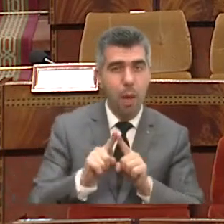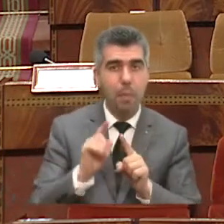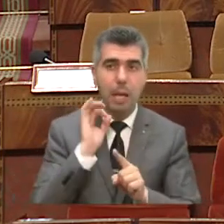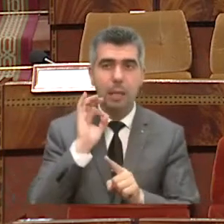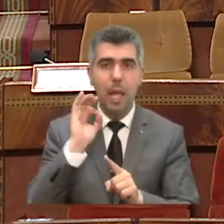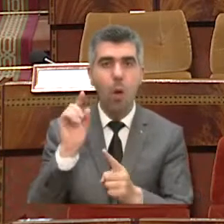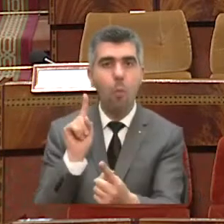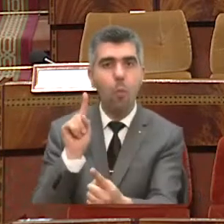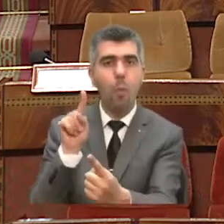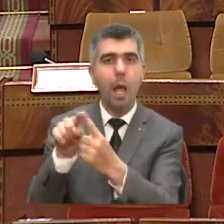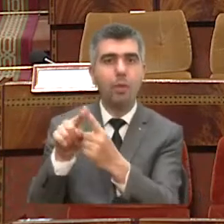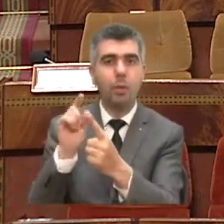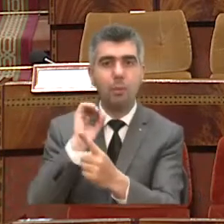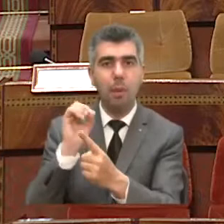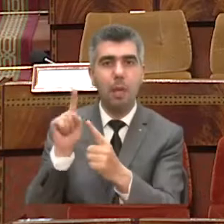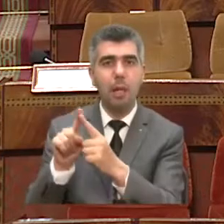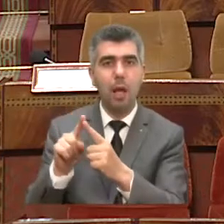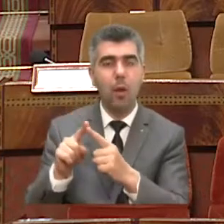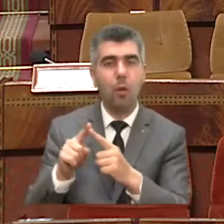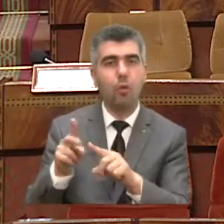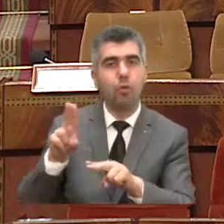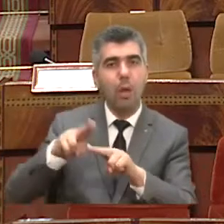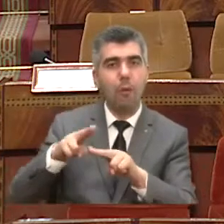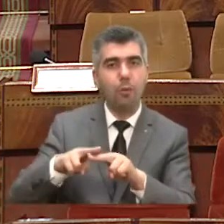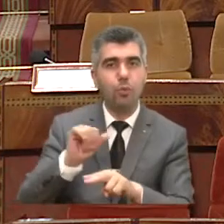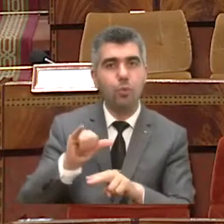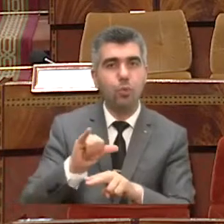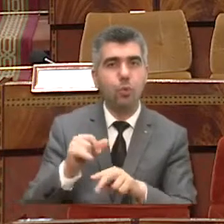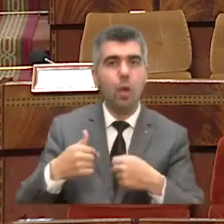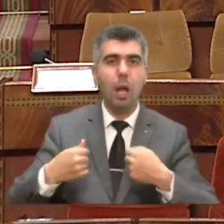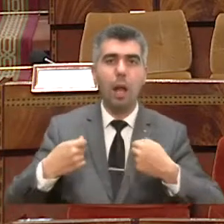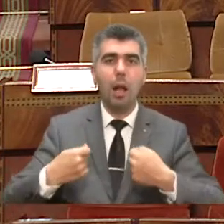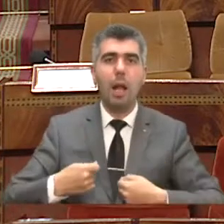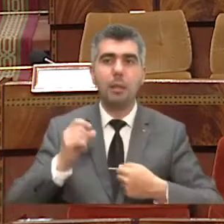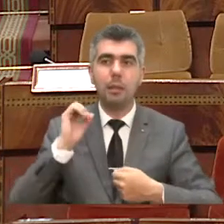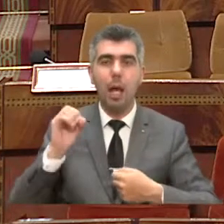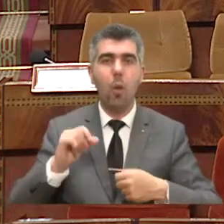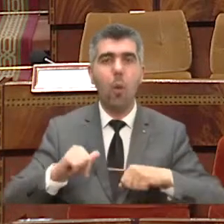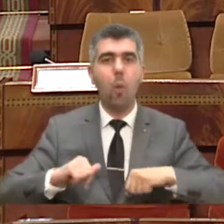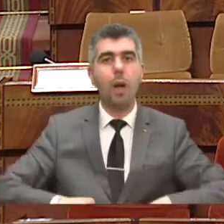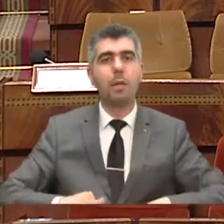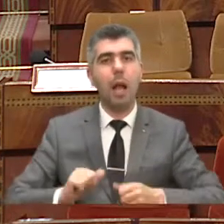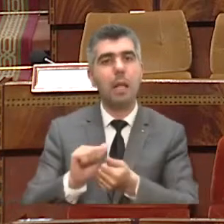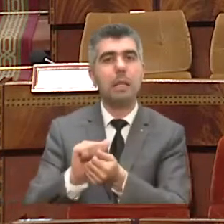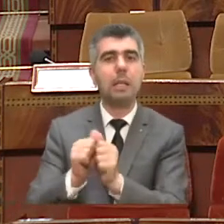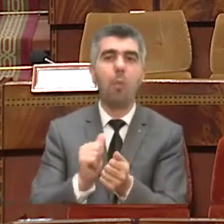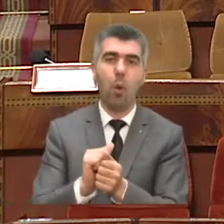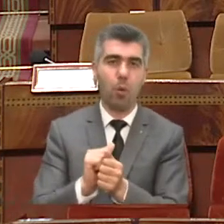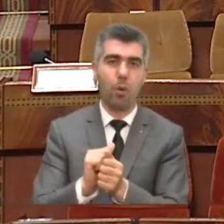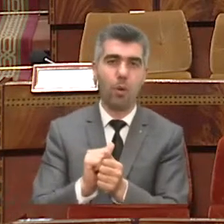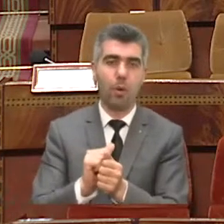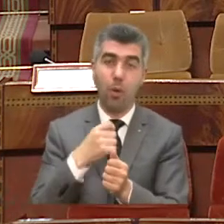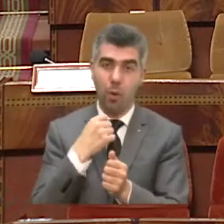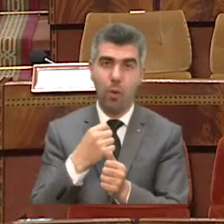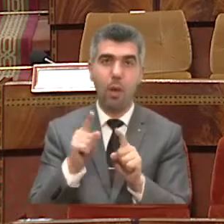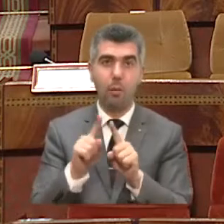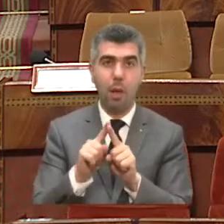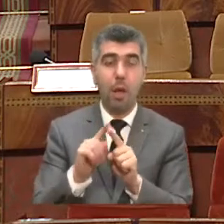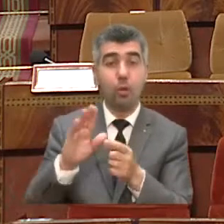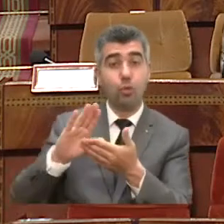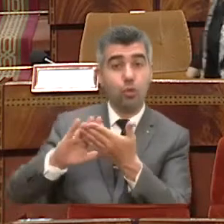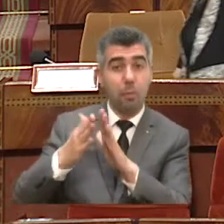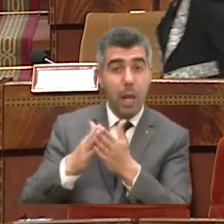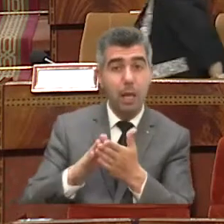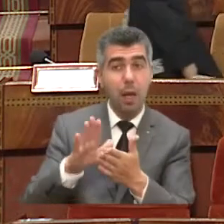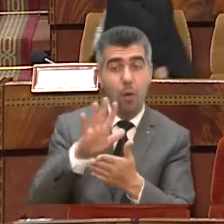مباشر، لان حتى التسيير ديال هاد الملاعب القرب ملي كنعطيوها لشركات ولا كنعطيوها لجمعيات رياضيه بين قوسين، ورد في التقرير